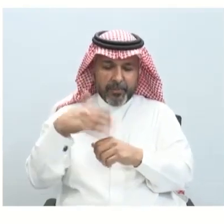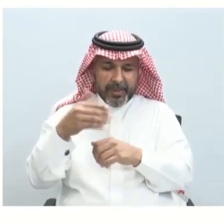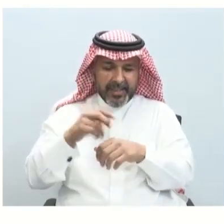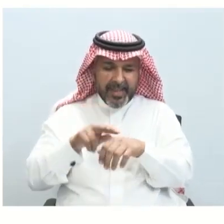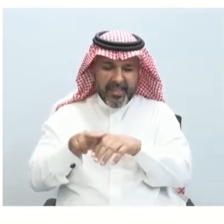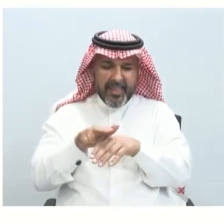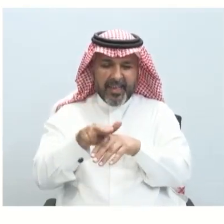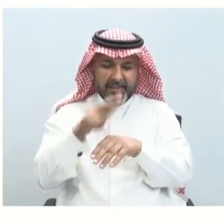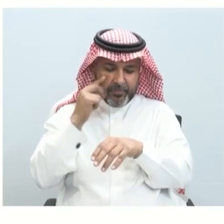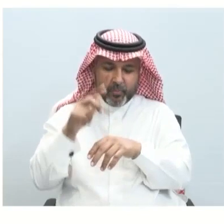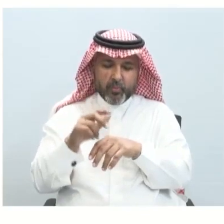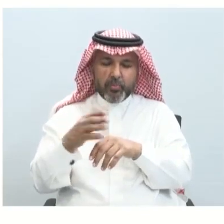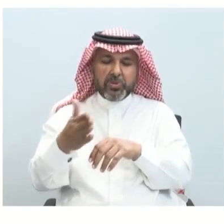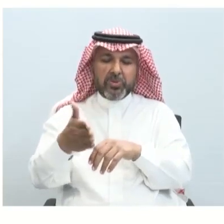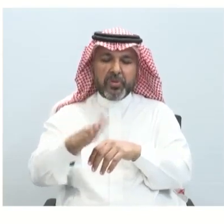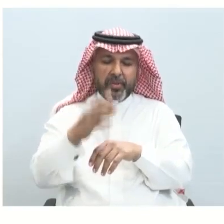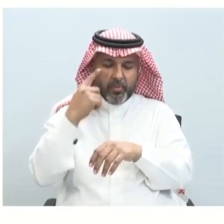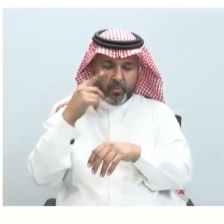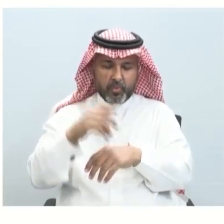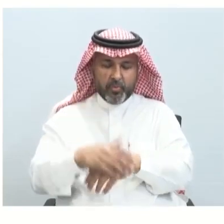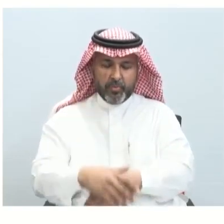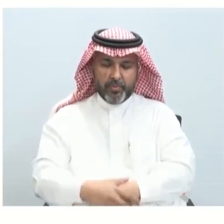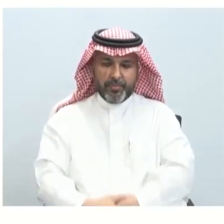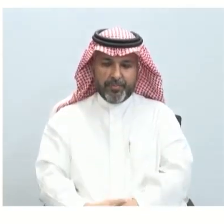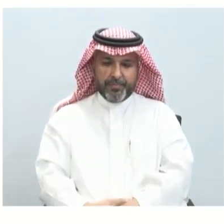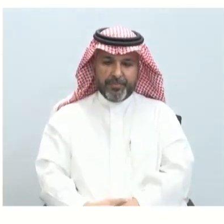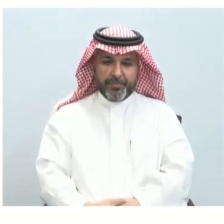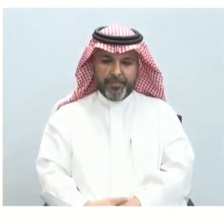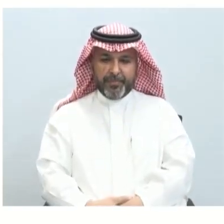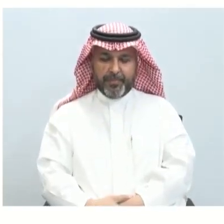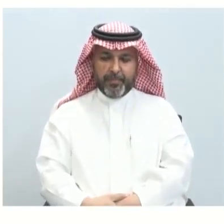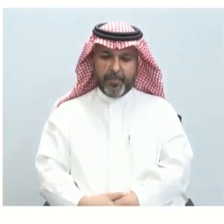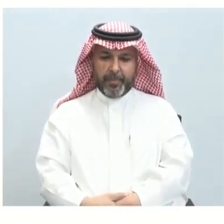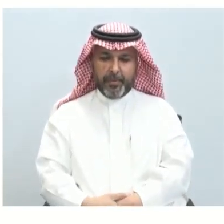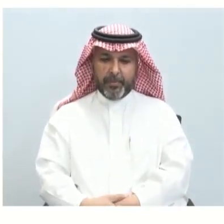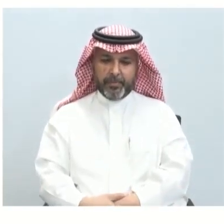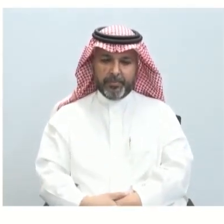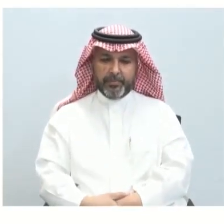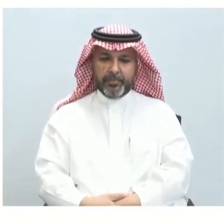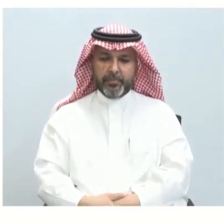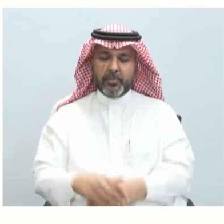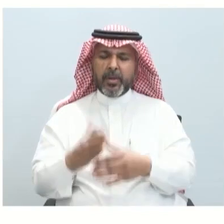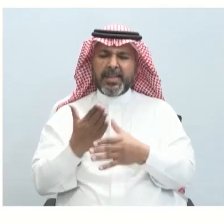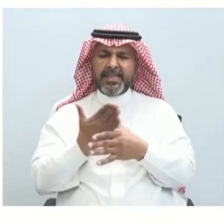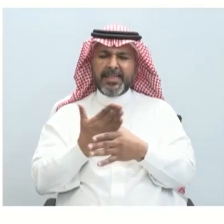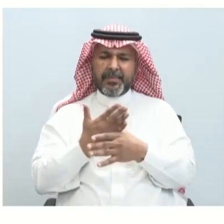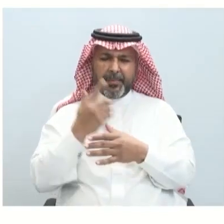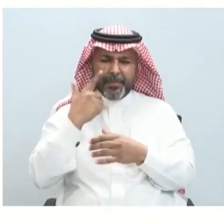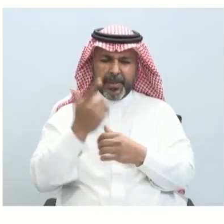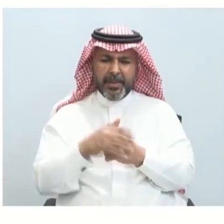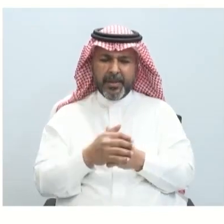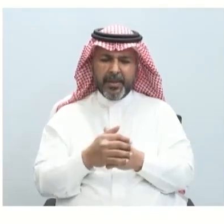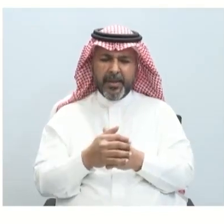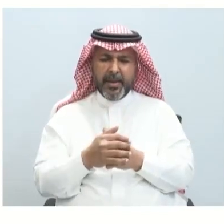الوراثيه بشكل غير صحيح في السؤال الرابع عش وضح ووضحي كيف يمكن ان